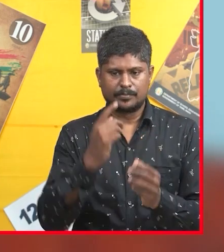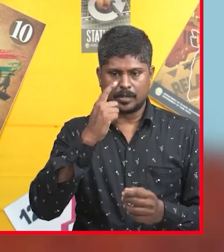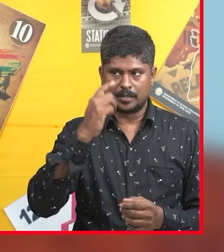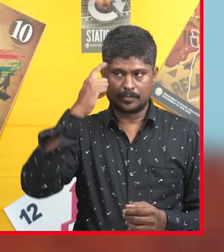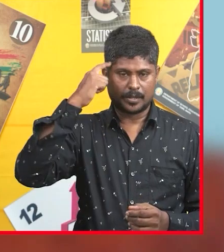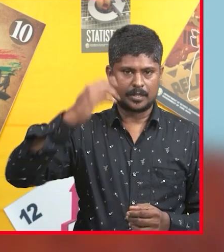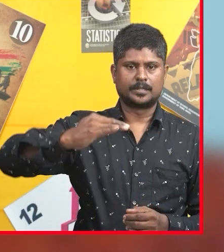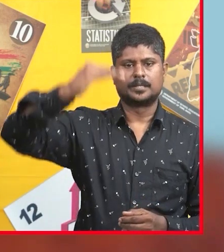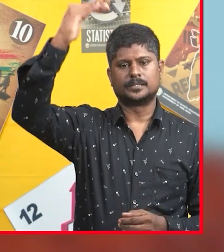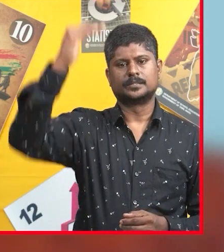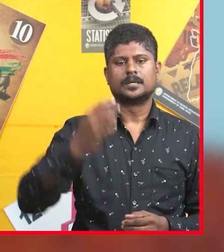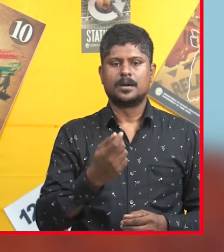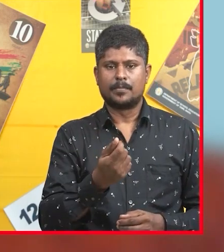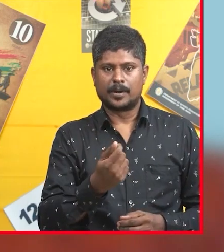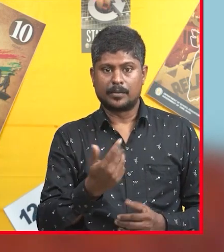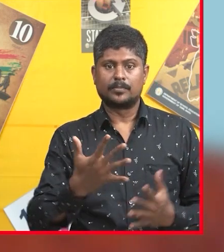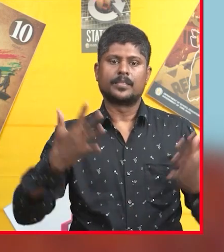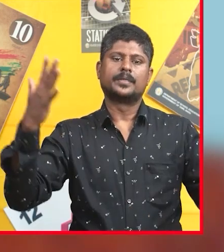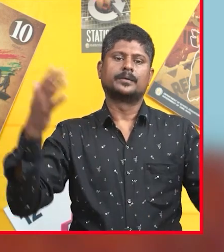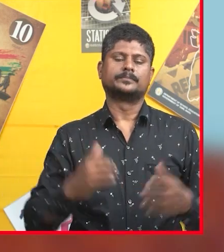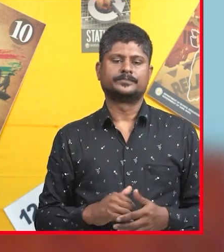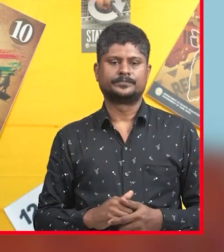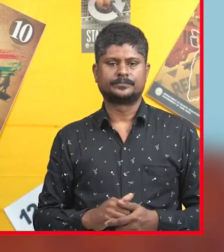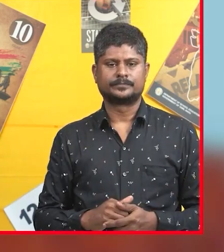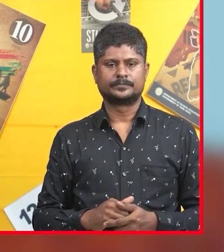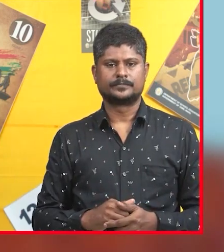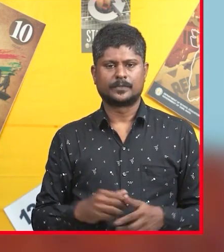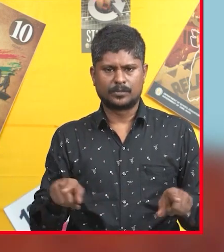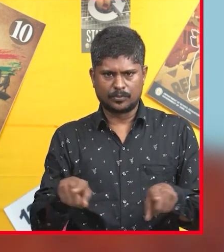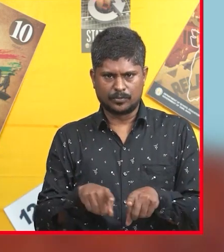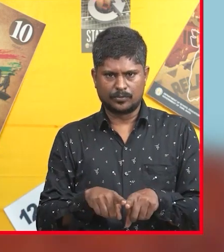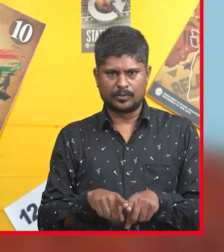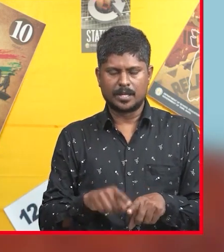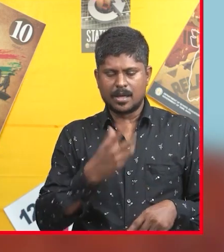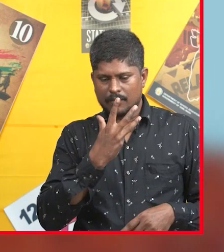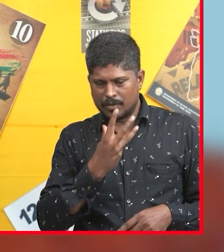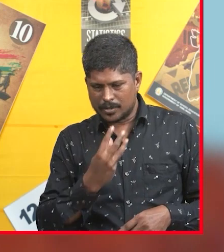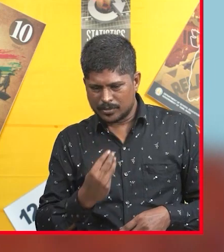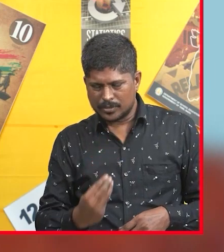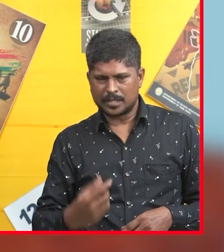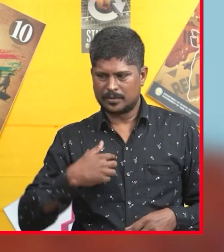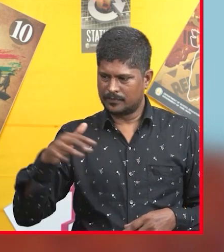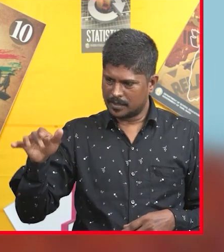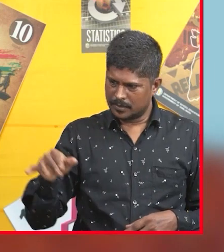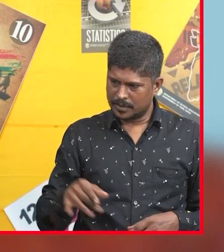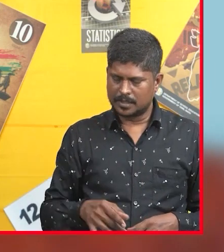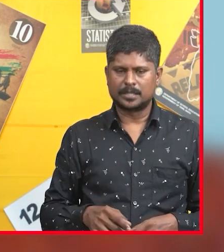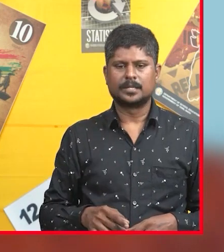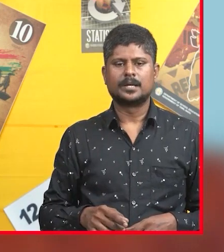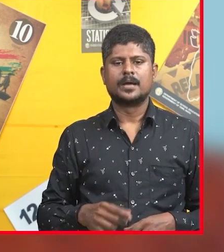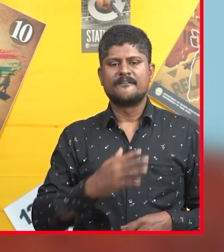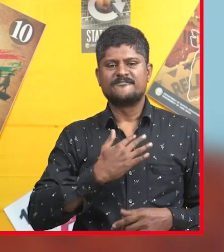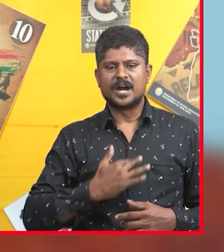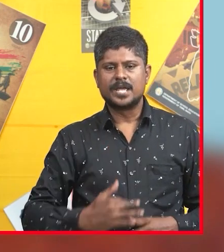பெண்களுக்கு செல்வமும் இருக்கு. சரிங்களா? அப்படியே வருந்தி வந்தவர்க்கு ஈதலும்